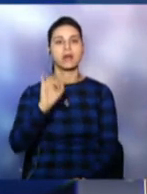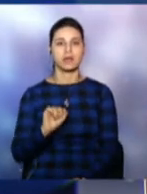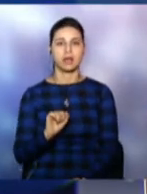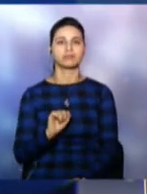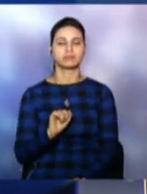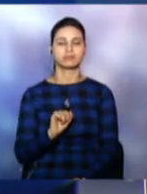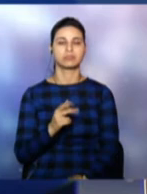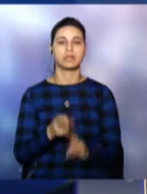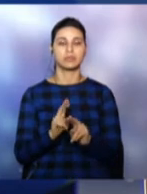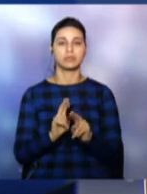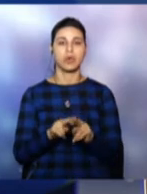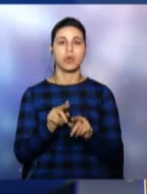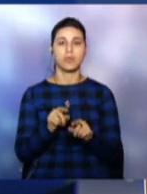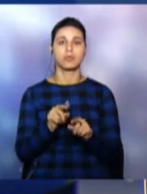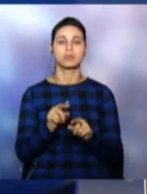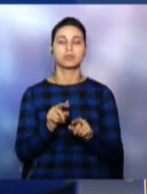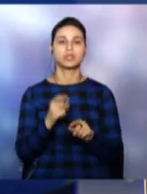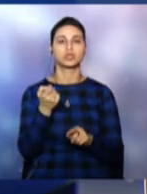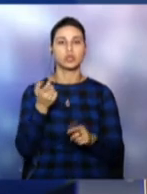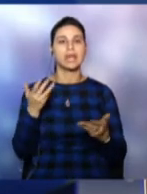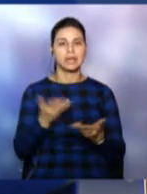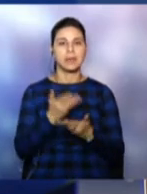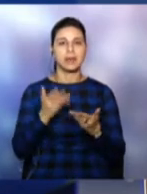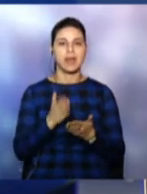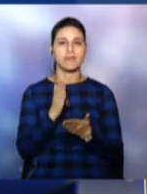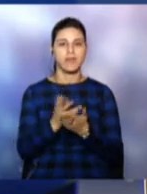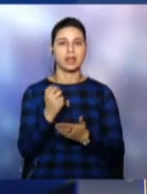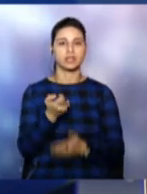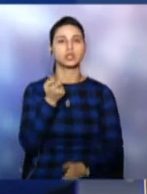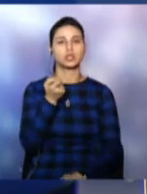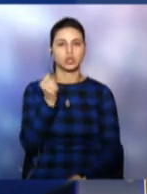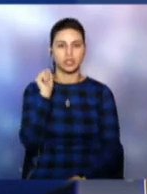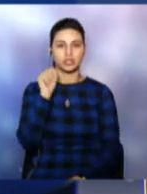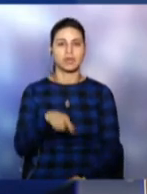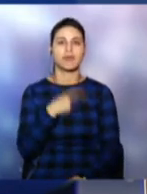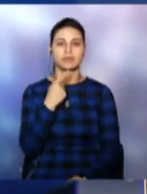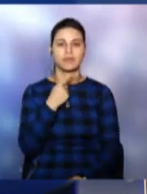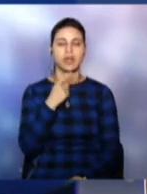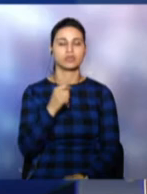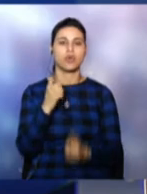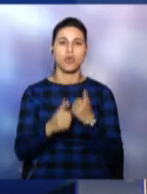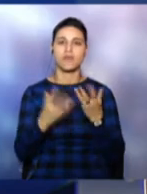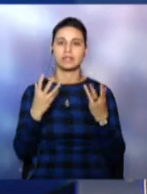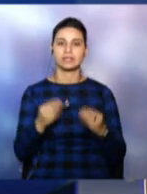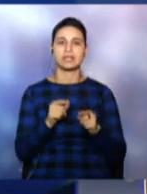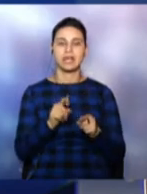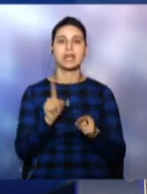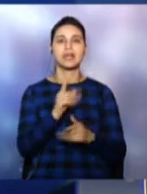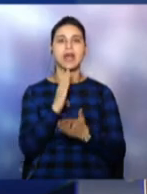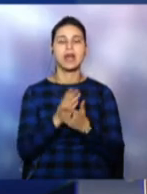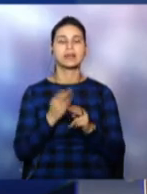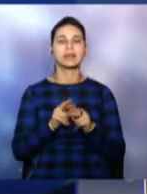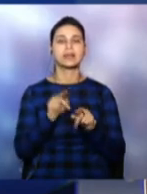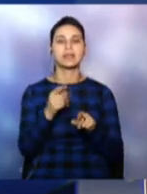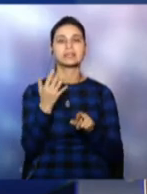ასეთია ამ შემთხვევაში ცოტა უფრო ლიბერალურები ვართ ანუ გარკვეულ დოზას განვიხილავთ ყოველდღიური მოხმარებისათვის რა არის ეს რა